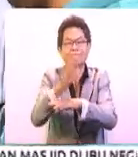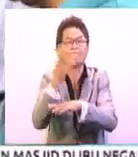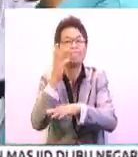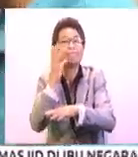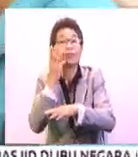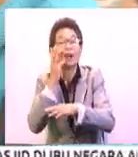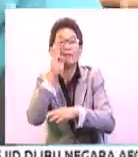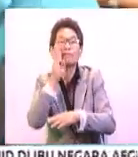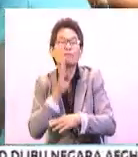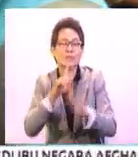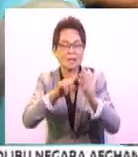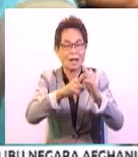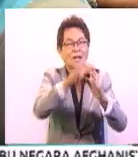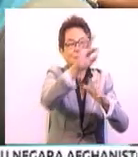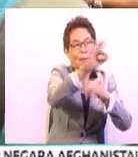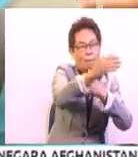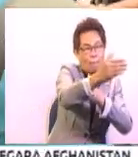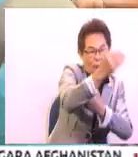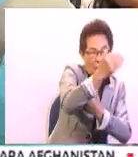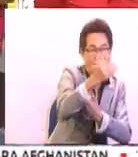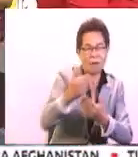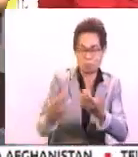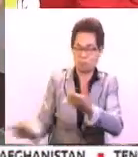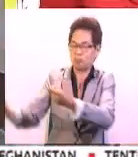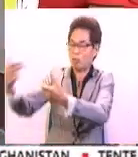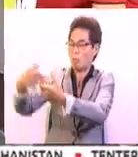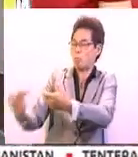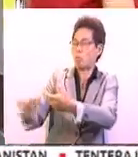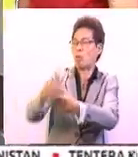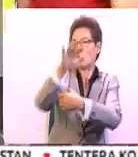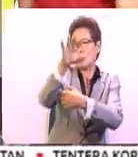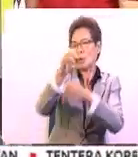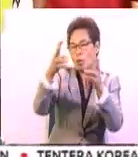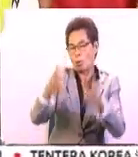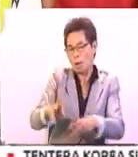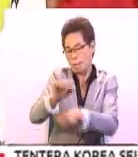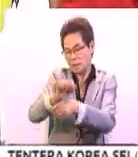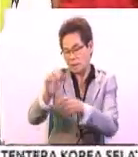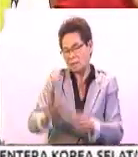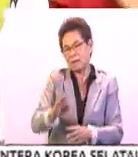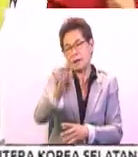Program bermula seawal jam 9 pagi itu turut disertai kira-kira 50 warga kerja Bernas.